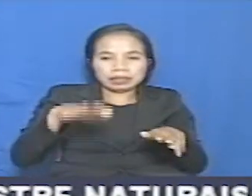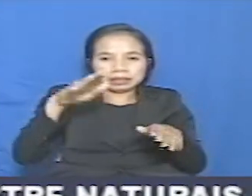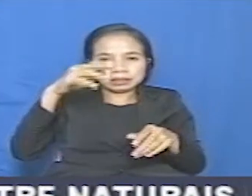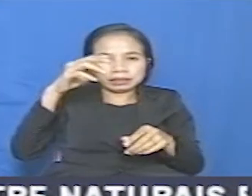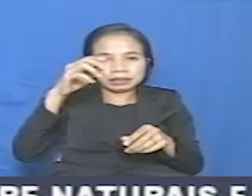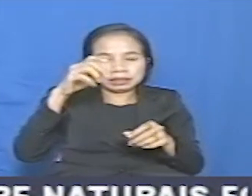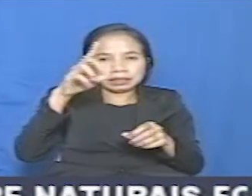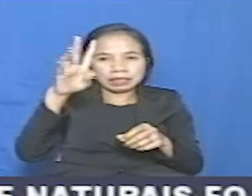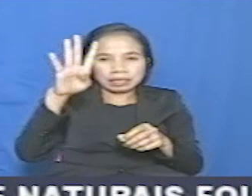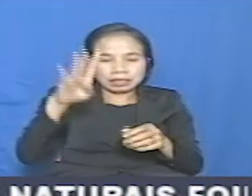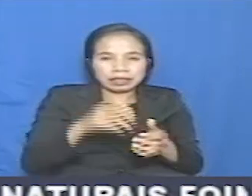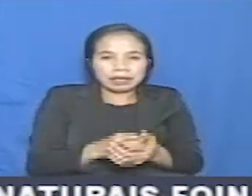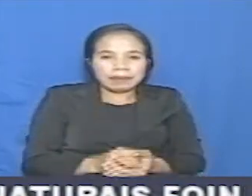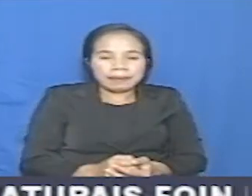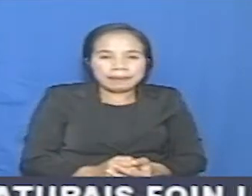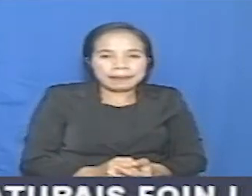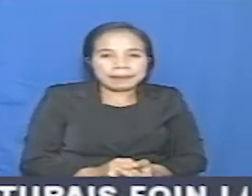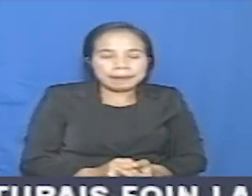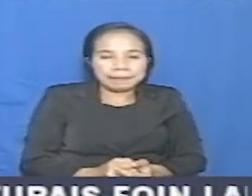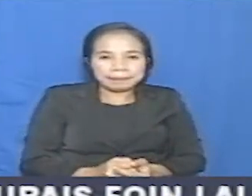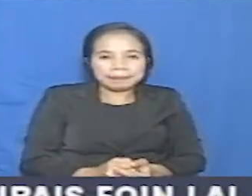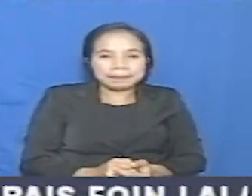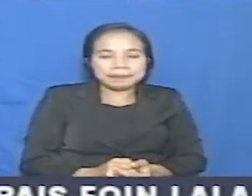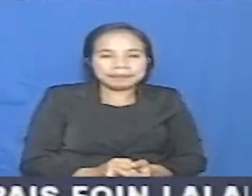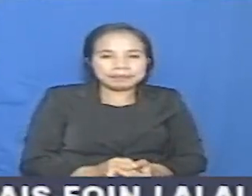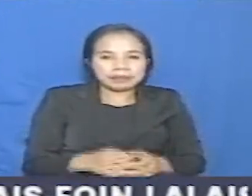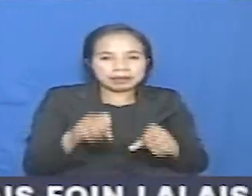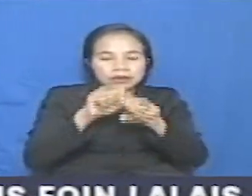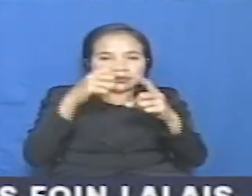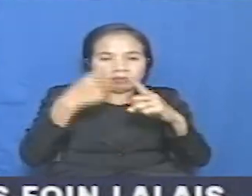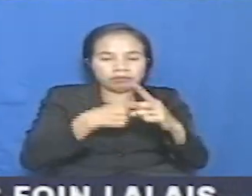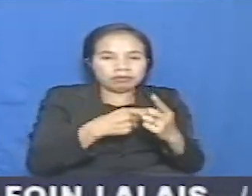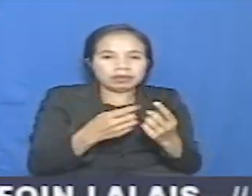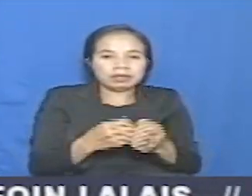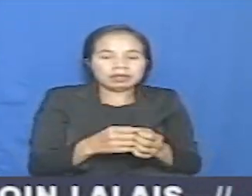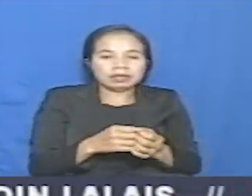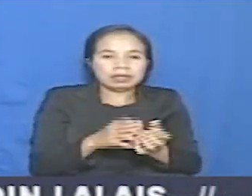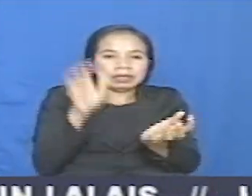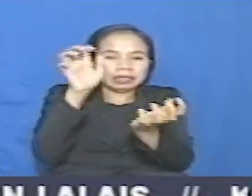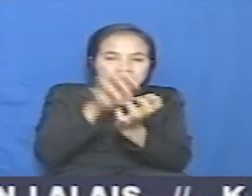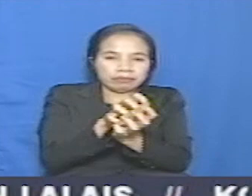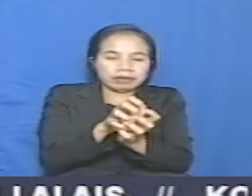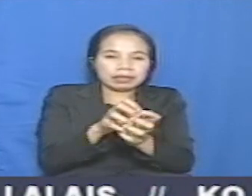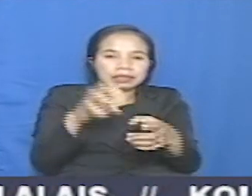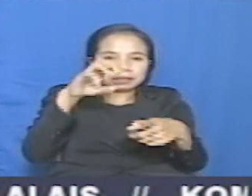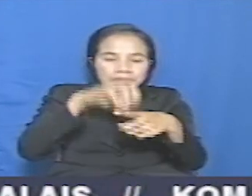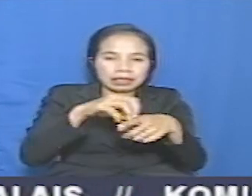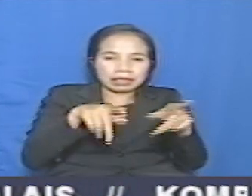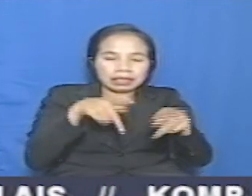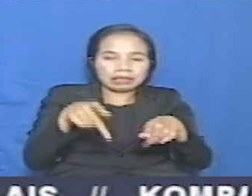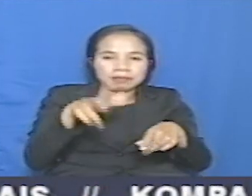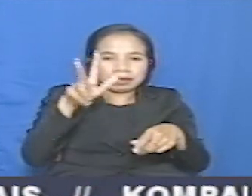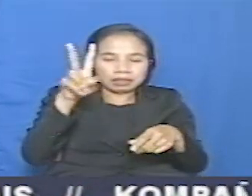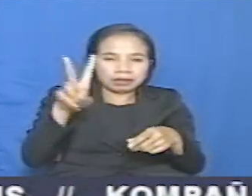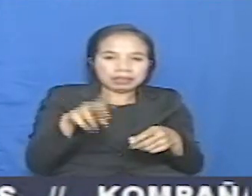Se vi suku soy loro martiru mendon sa hateten, ia suku soy loro, fulang ne nilarang akontese la faik tata ema nain rua. Lebe nain ida mate,